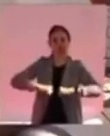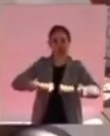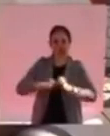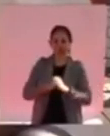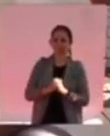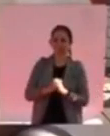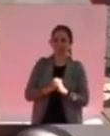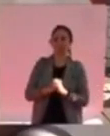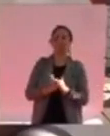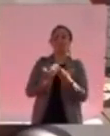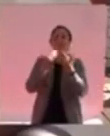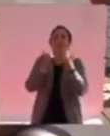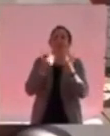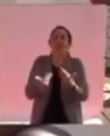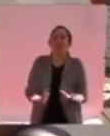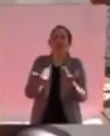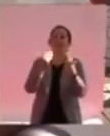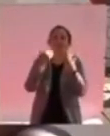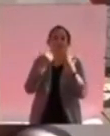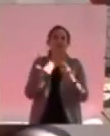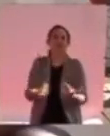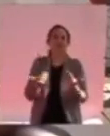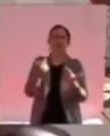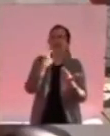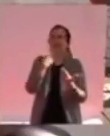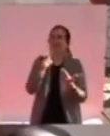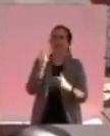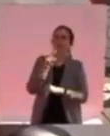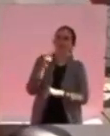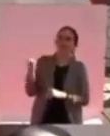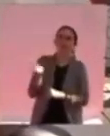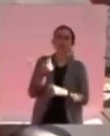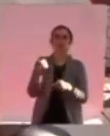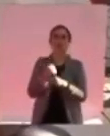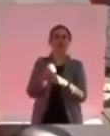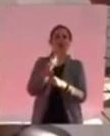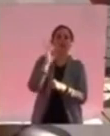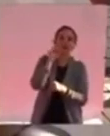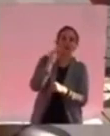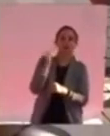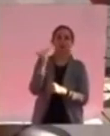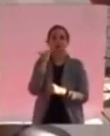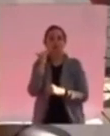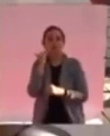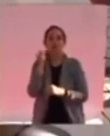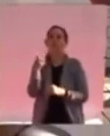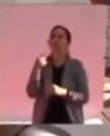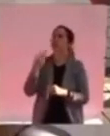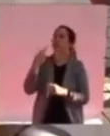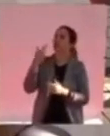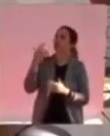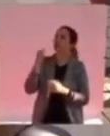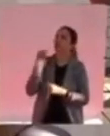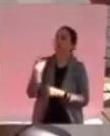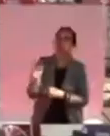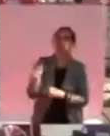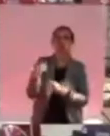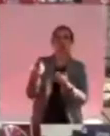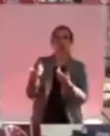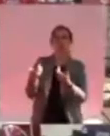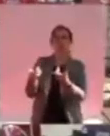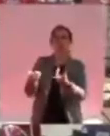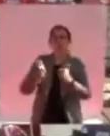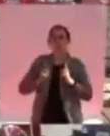tutte le lavoratrici ea tutti i lavoratori che ogni giorno garantiscono al diritto alla salute di tutti noi un